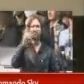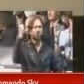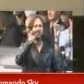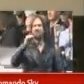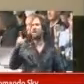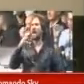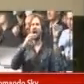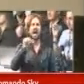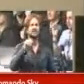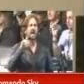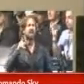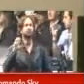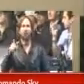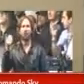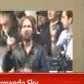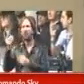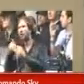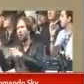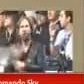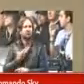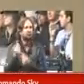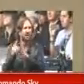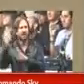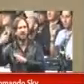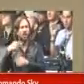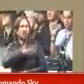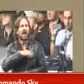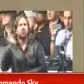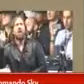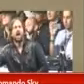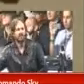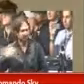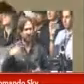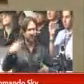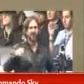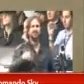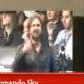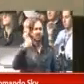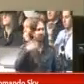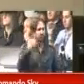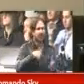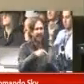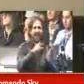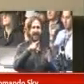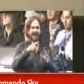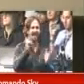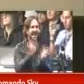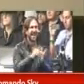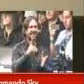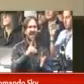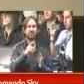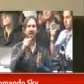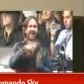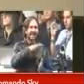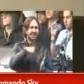Casaleggio, chissà cosa guadagni. Abbiamo pubblicato io la mia dichiarazione dei redditi e lui la sua. Abbiamo pubblicato tutto, sono dati